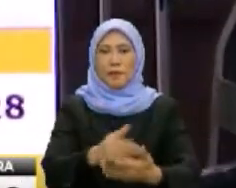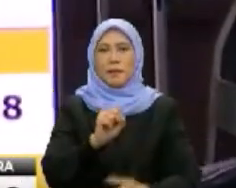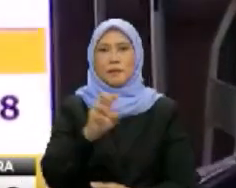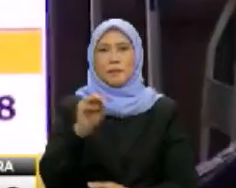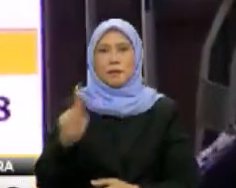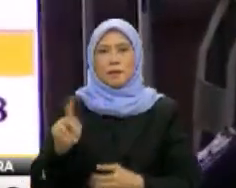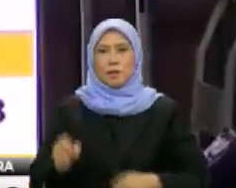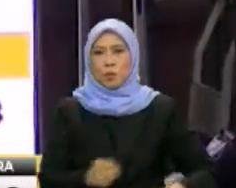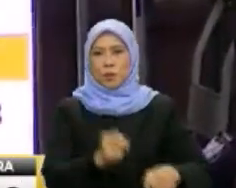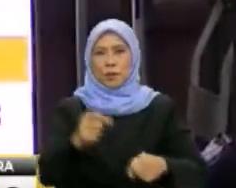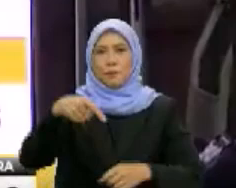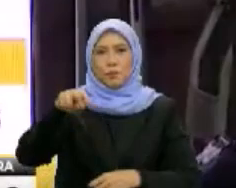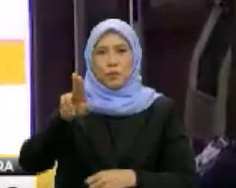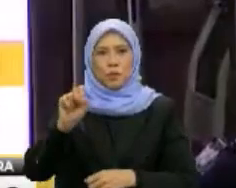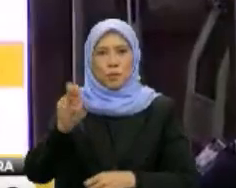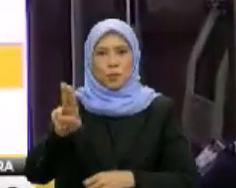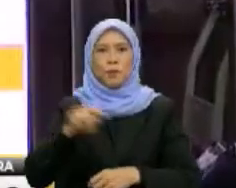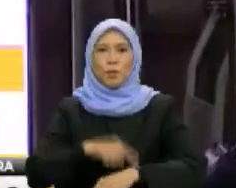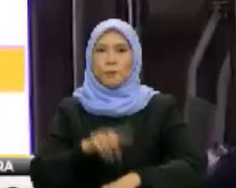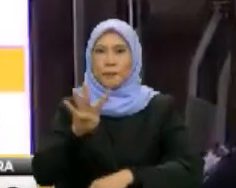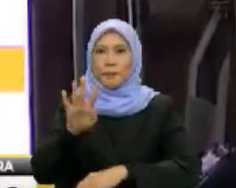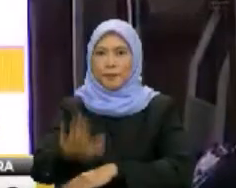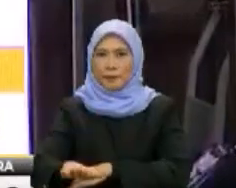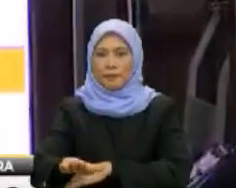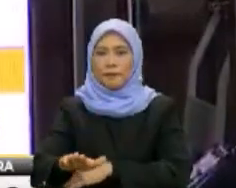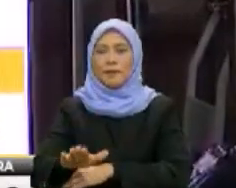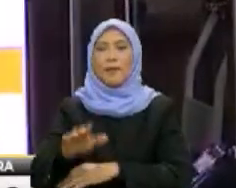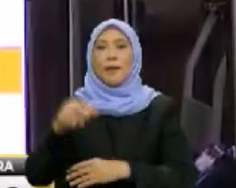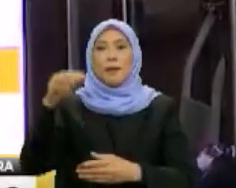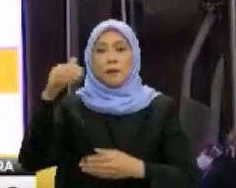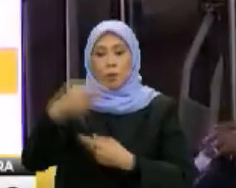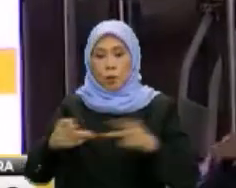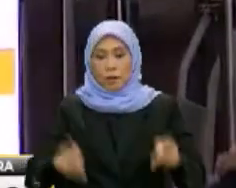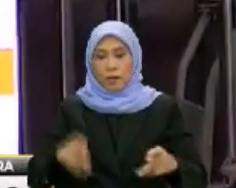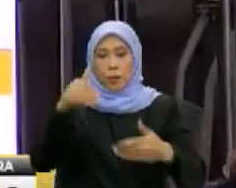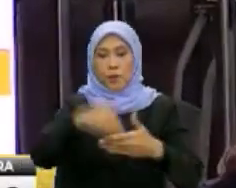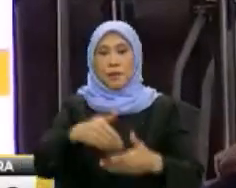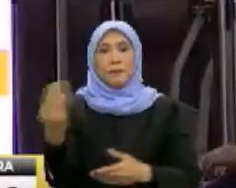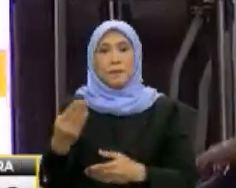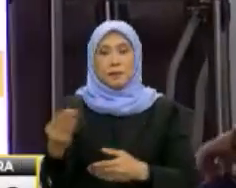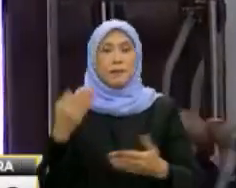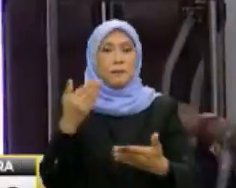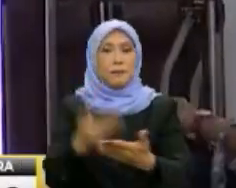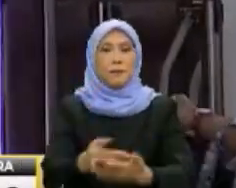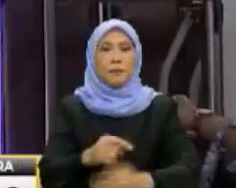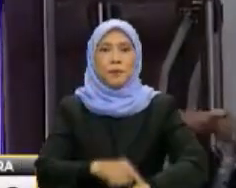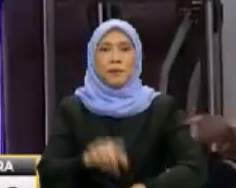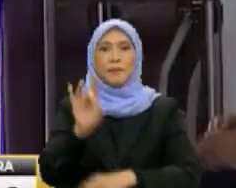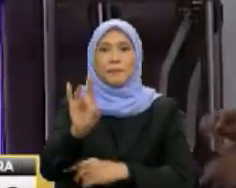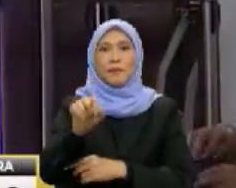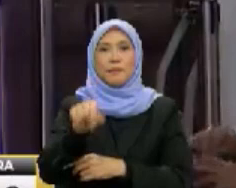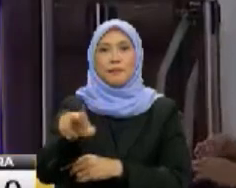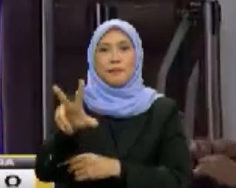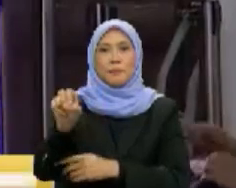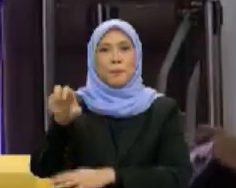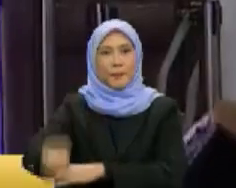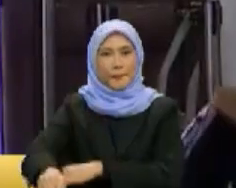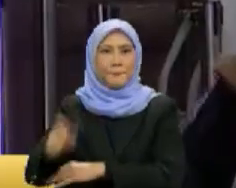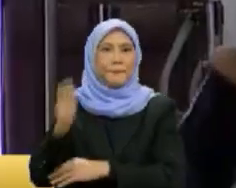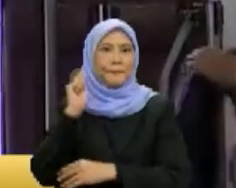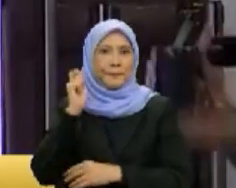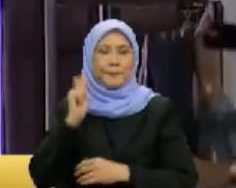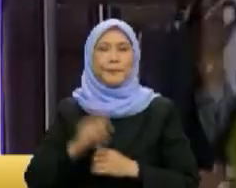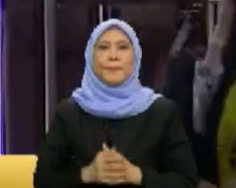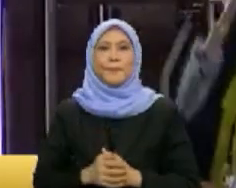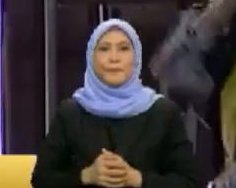SMK Sungai Pusu ini pada pukul 4 petang tadi, manakala peti undi biasa yang pertama tiba pada pukul 8.30 malam tadi.